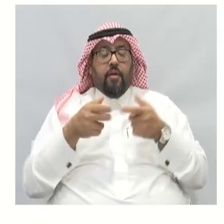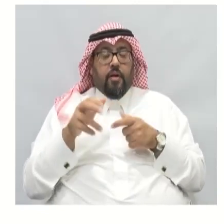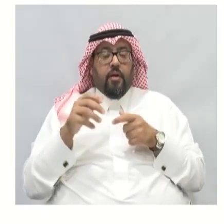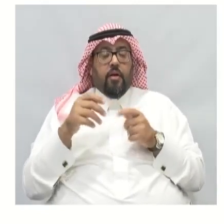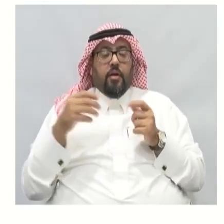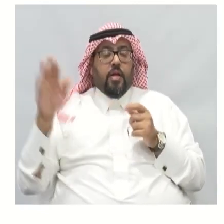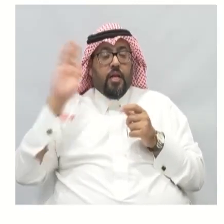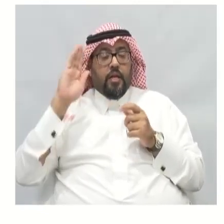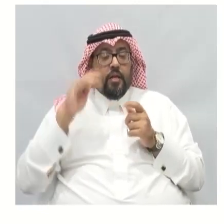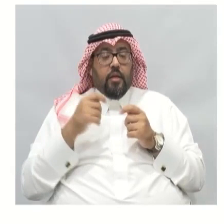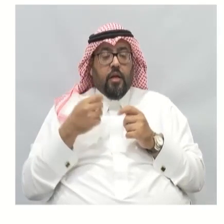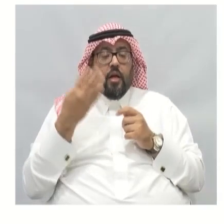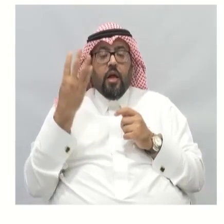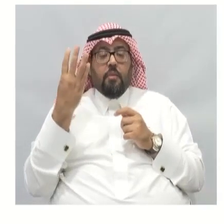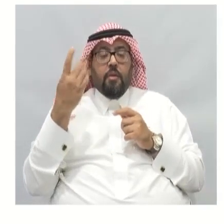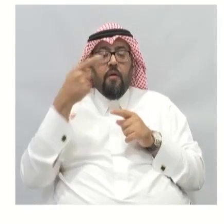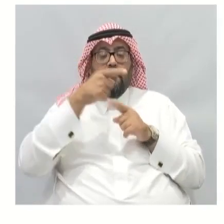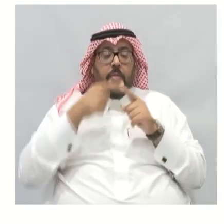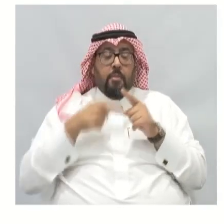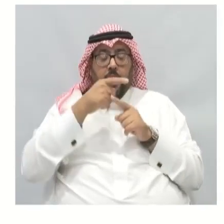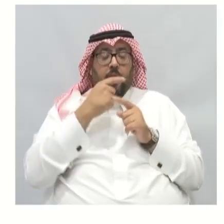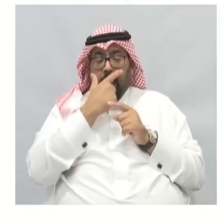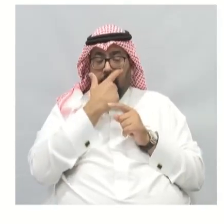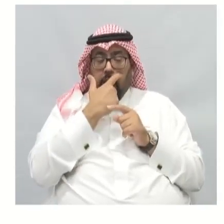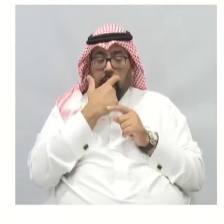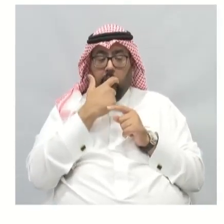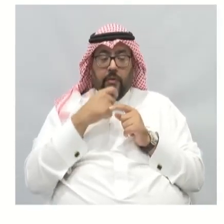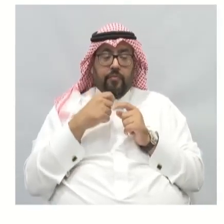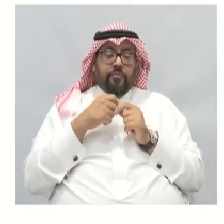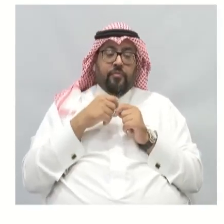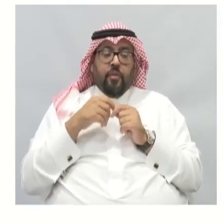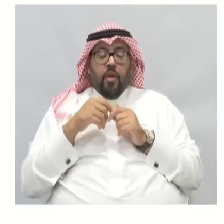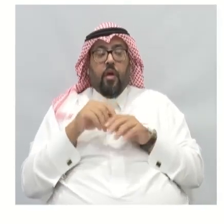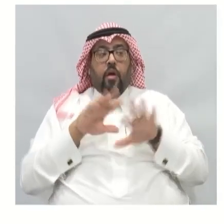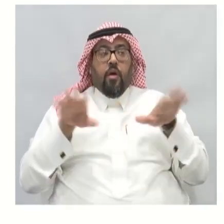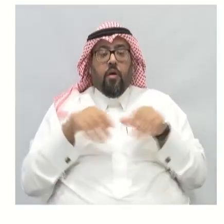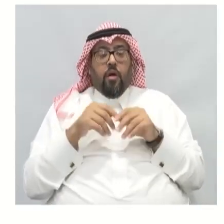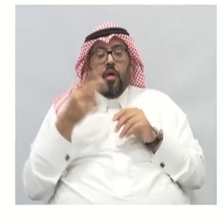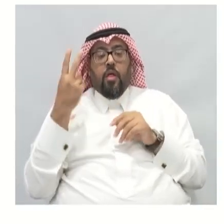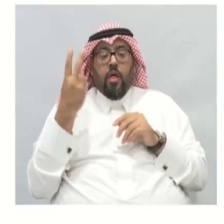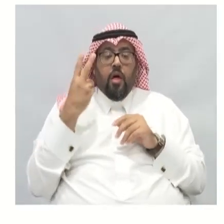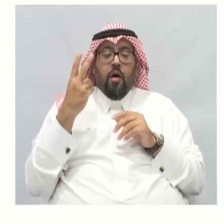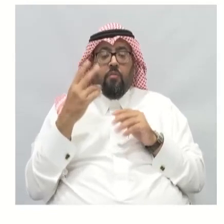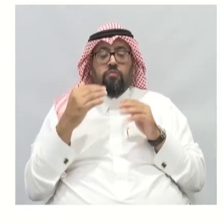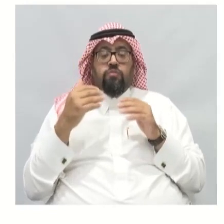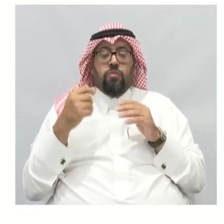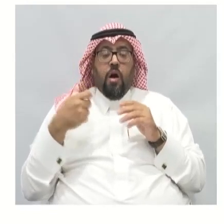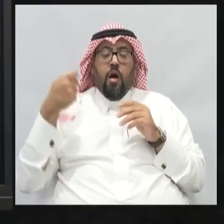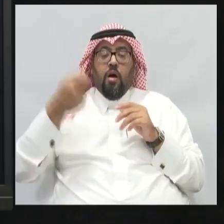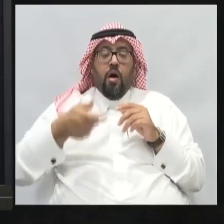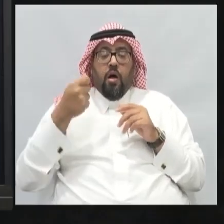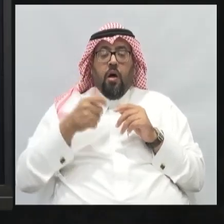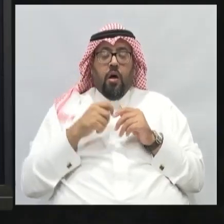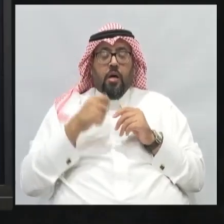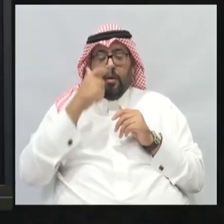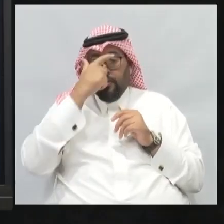في الولايات وصل الى 4% من الناتج المحلي وهو يشكل ثاني اعلى معدل